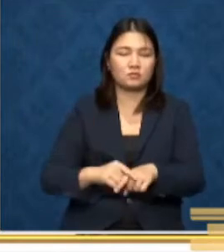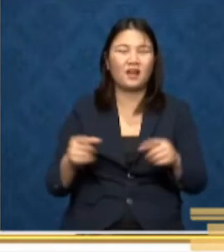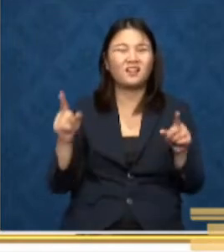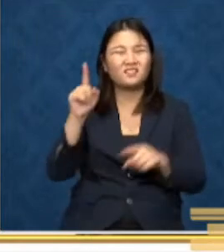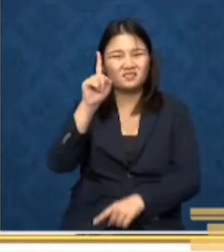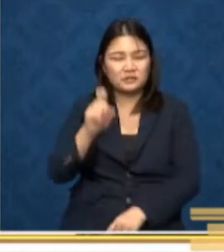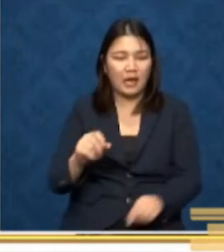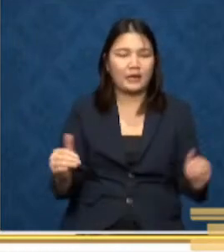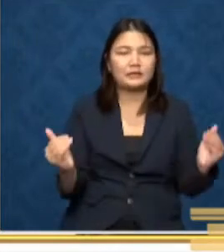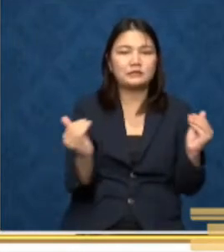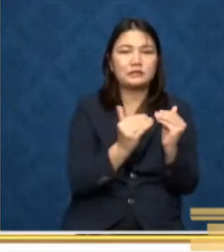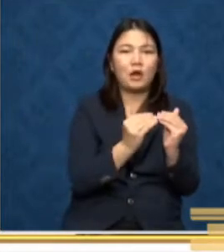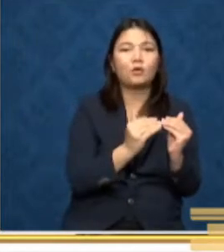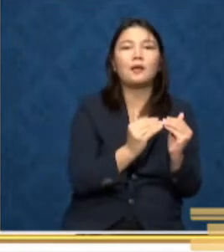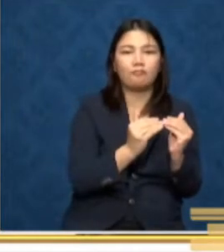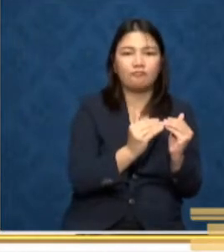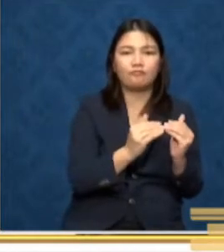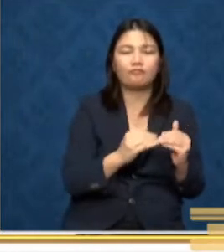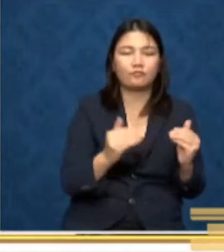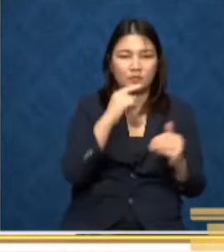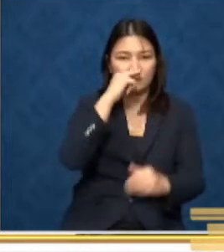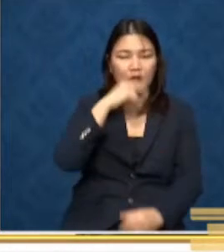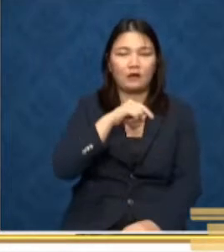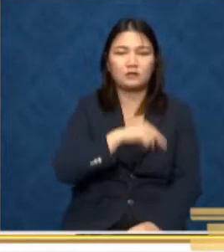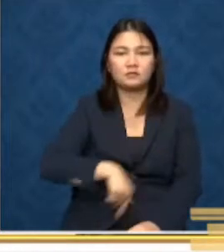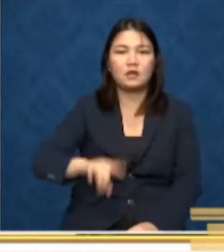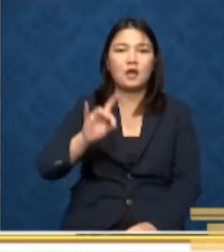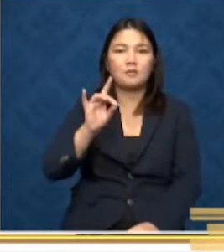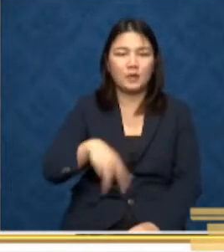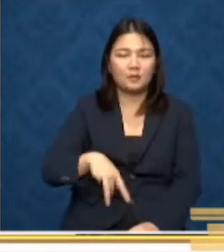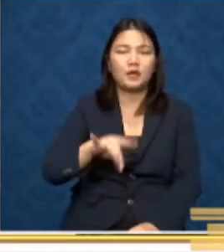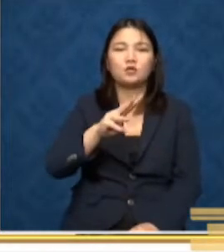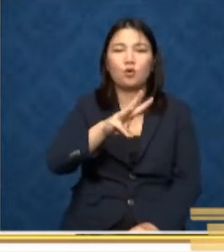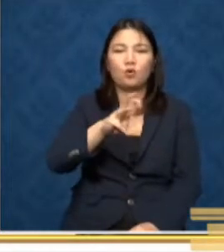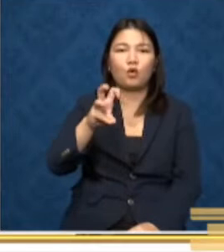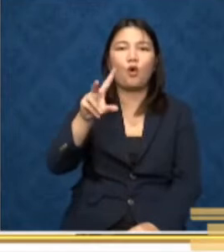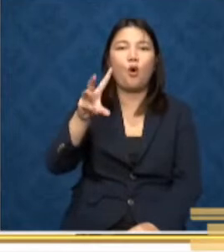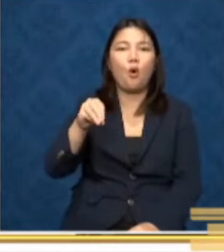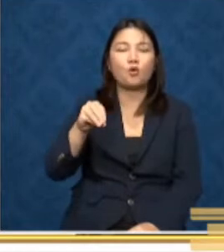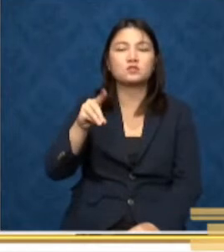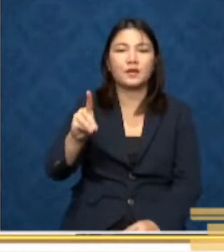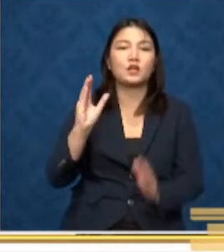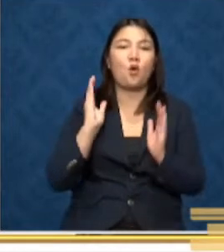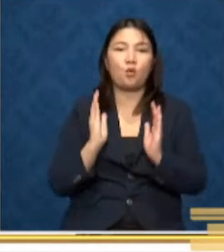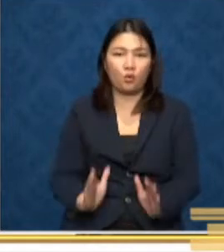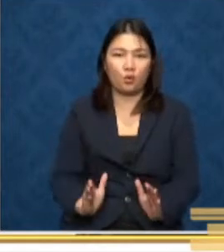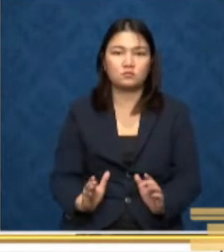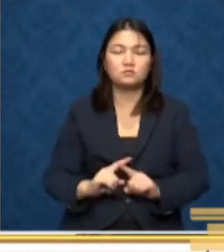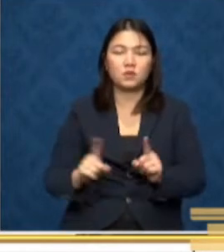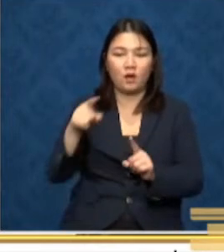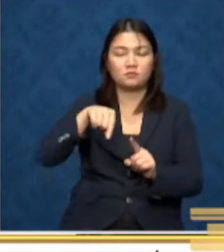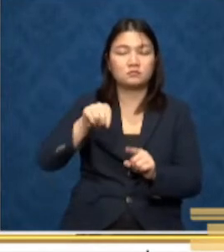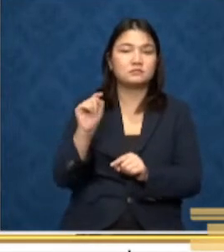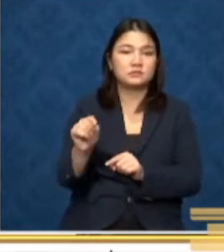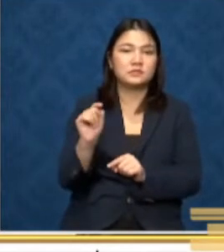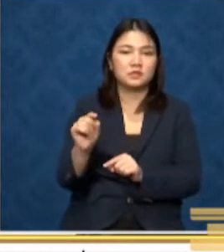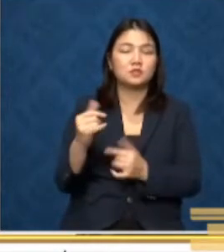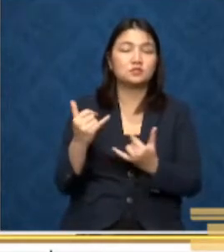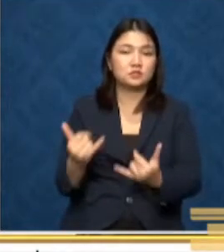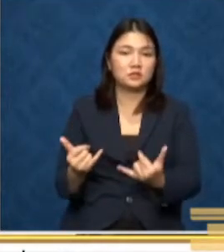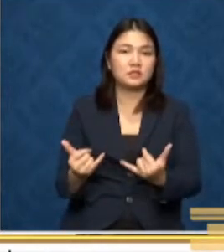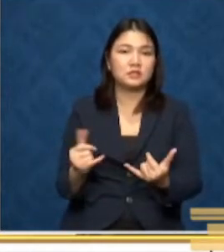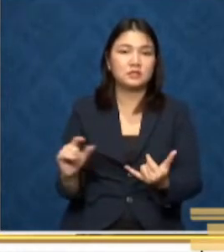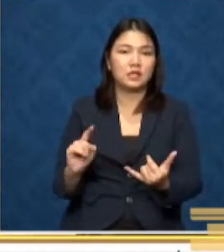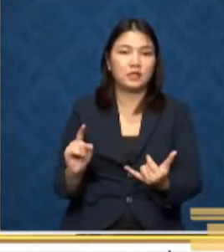ซึ่งก็คือไปถึง 8,661 คนค่ะแต่เขานะคะก็ได้รับการยุติ